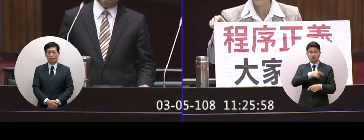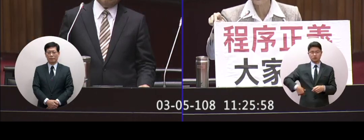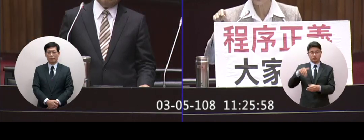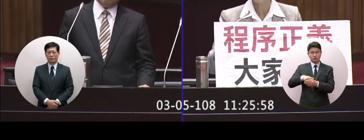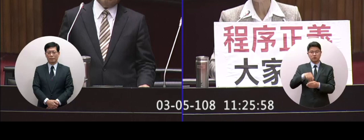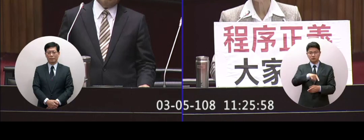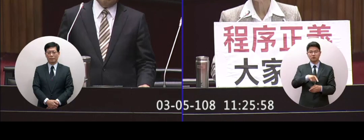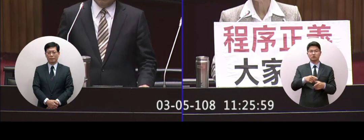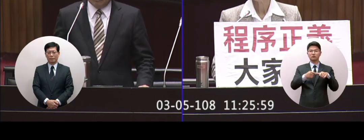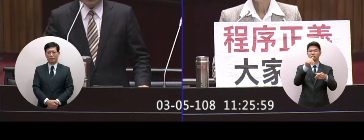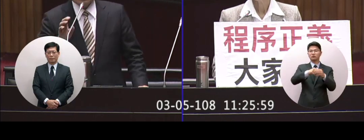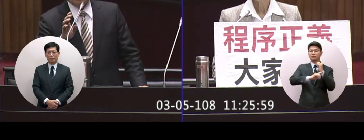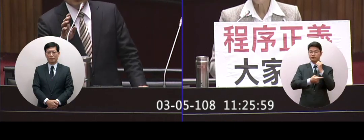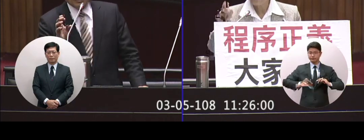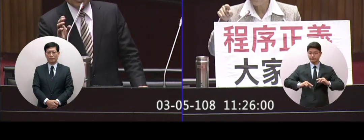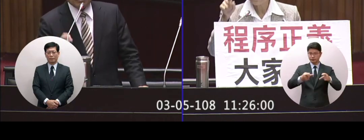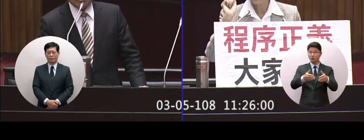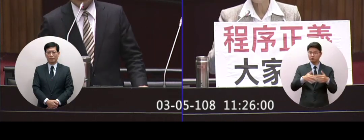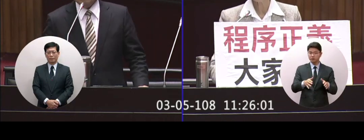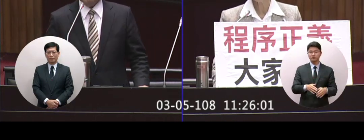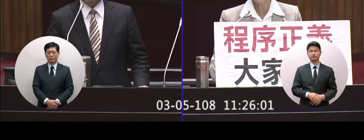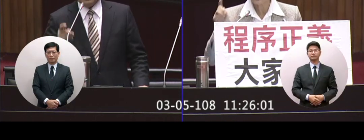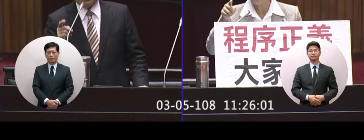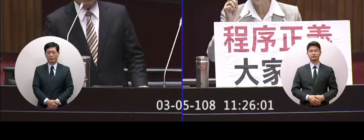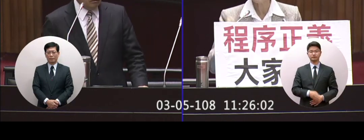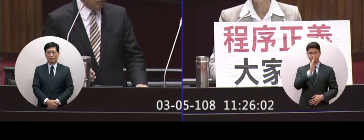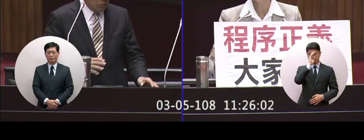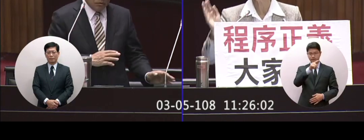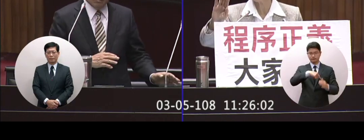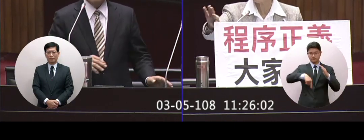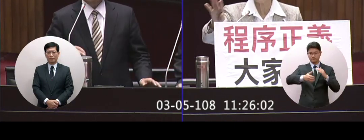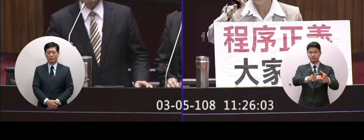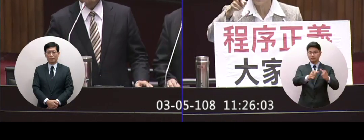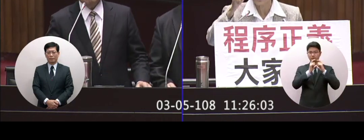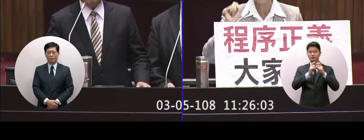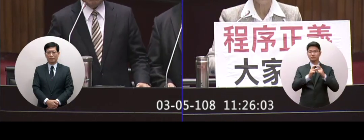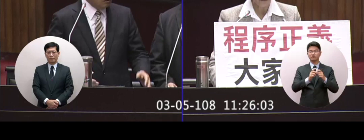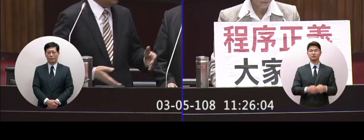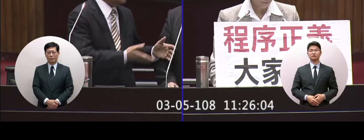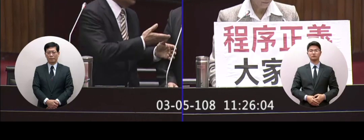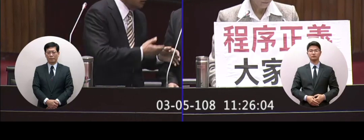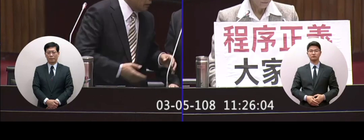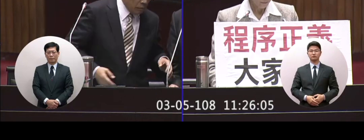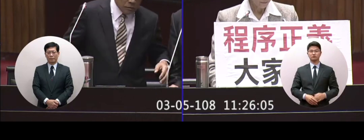法要不要修改？请主委，请院长答复。那个主委，我请院长答